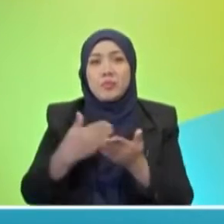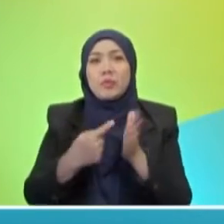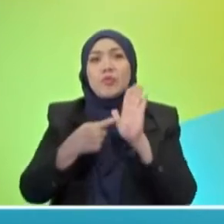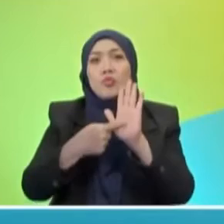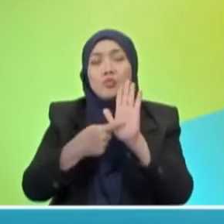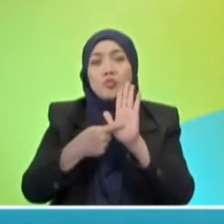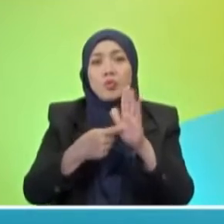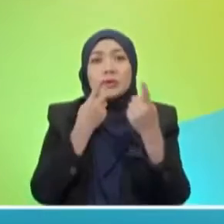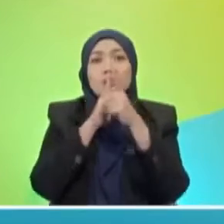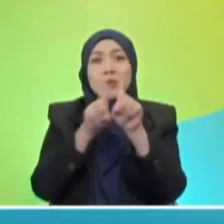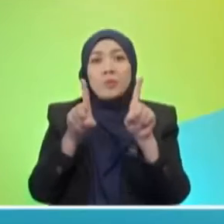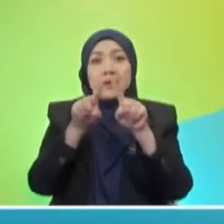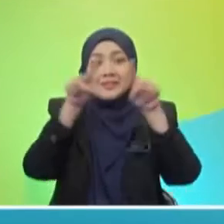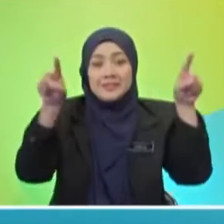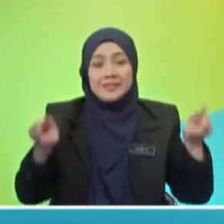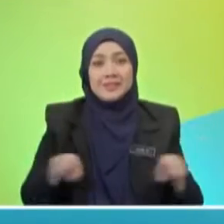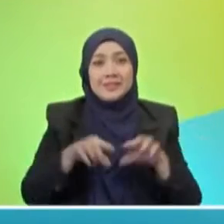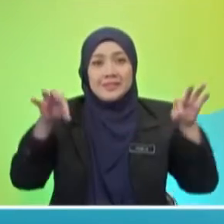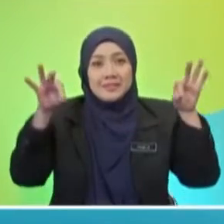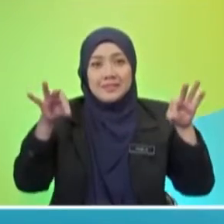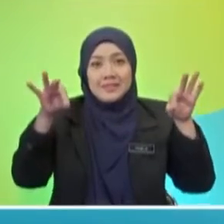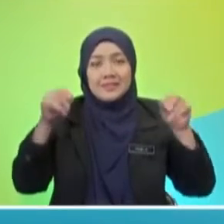dulu. Semua tunjuk jawapan.